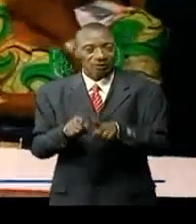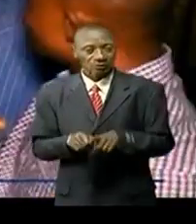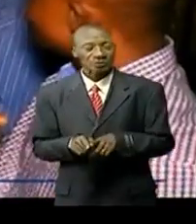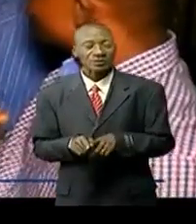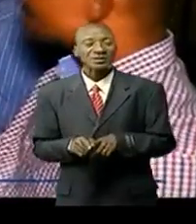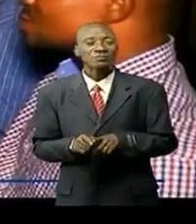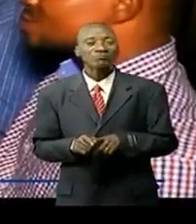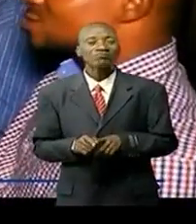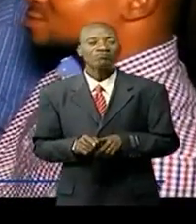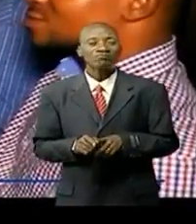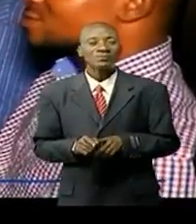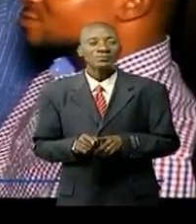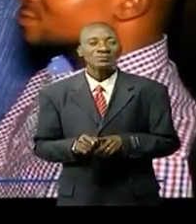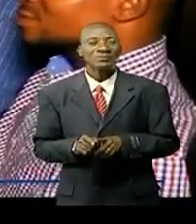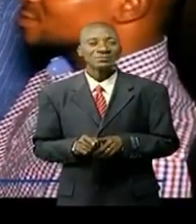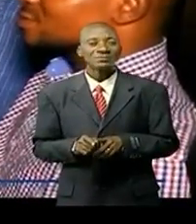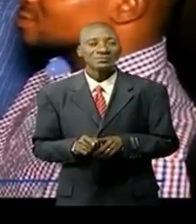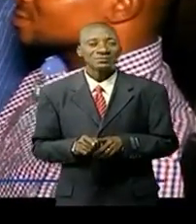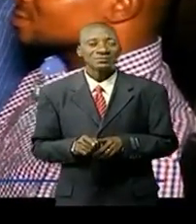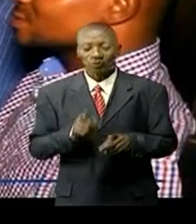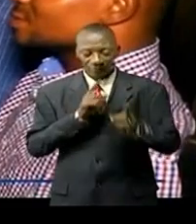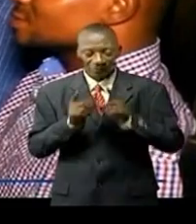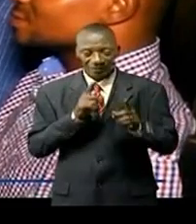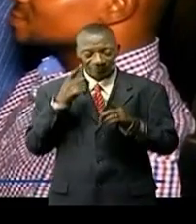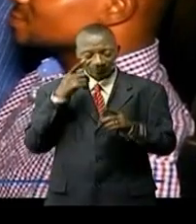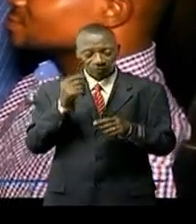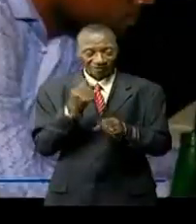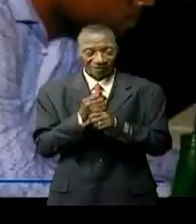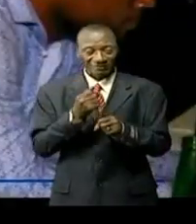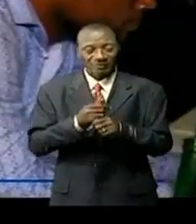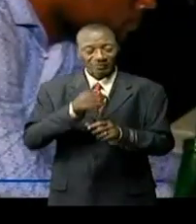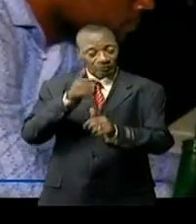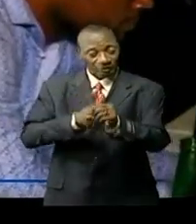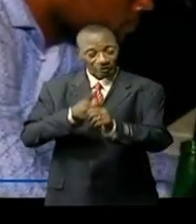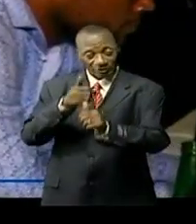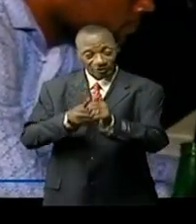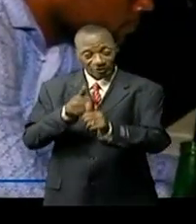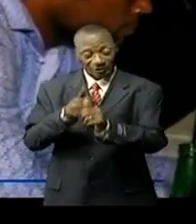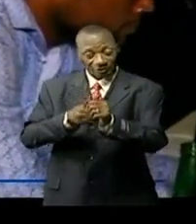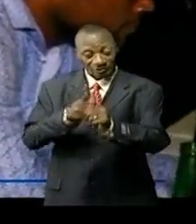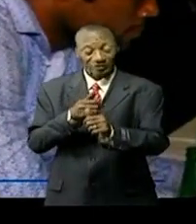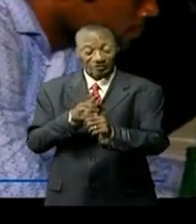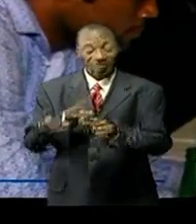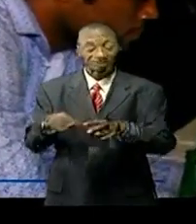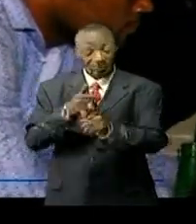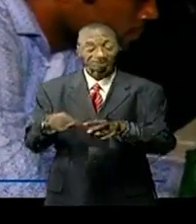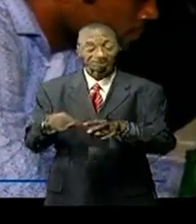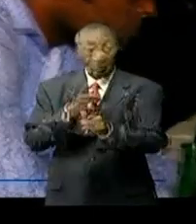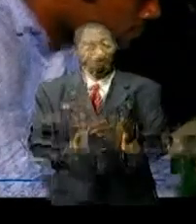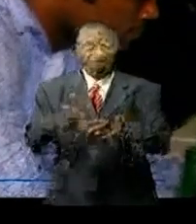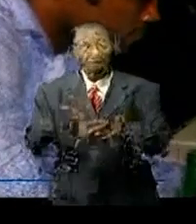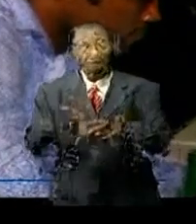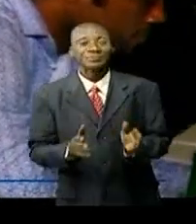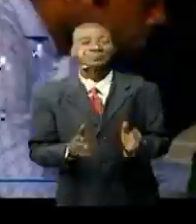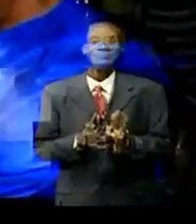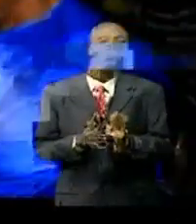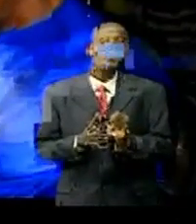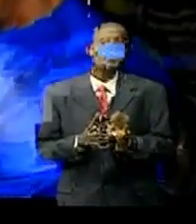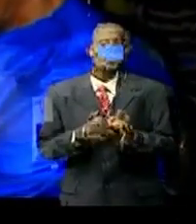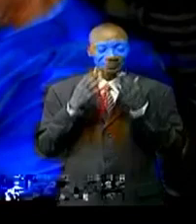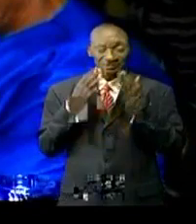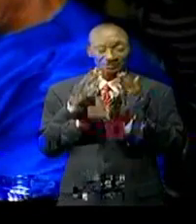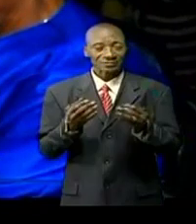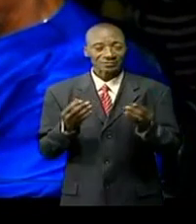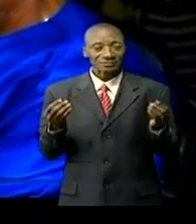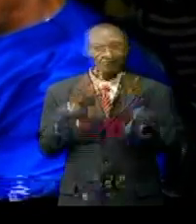profession, les services de chaque acteur du service de chirurgie pour le bien-être de patients sont entre autres le point positif de